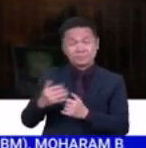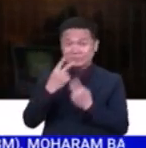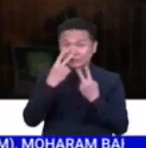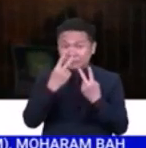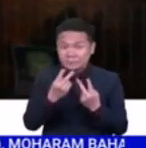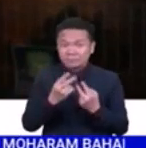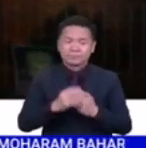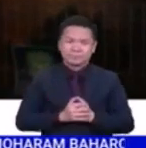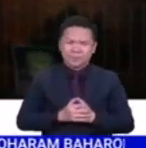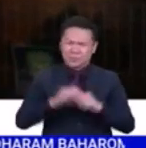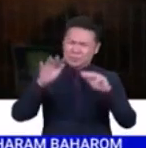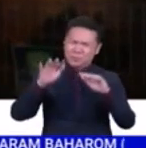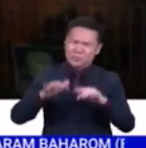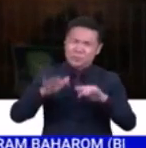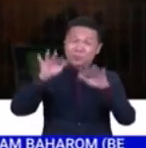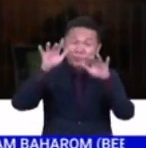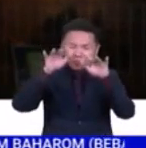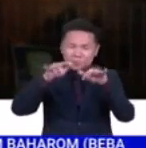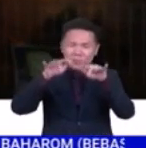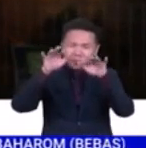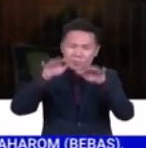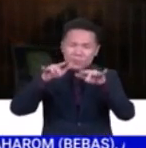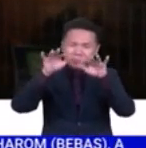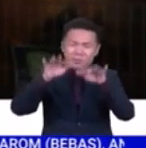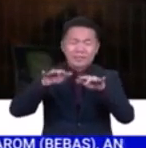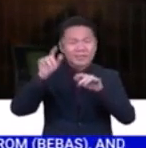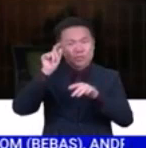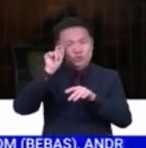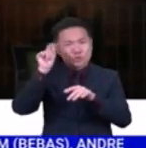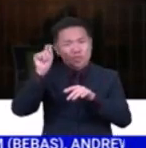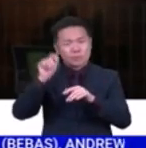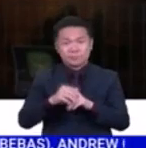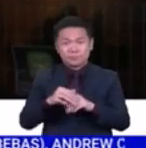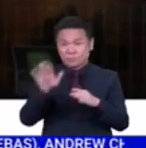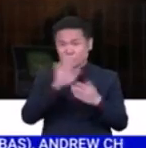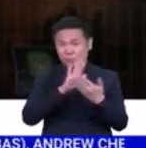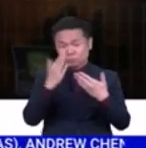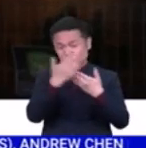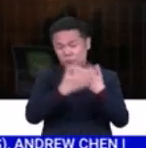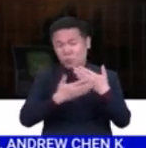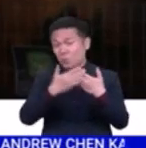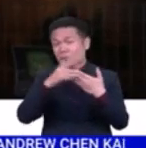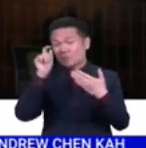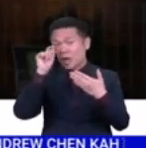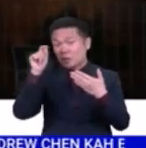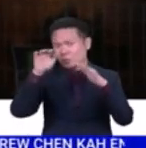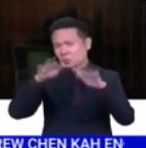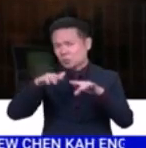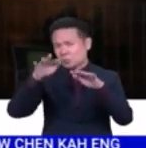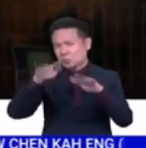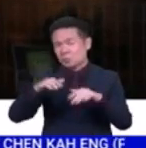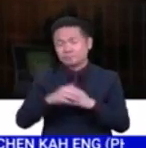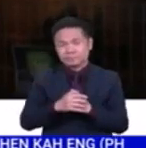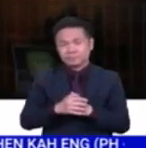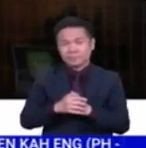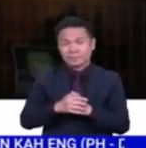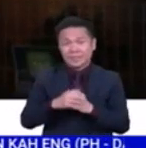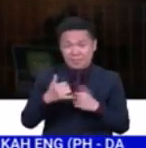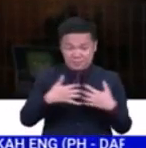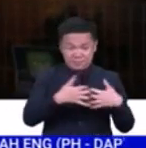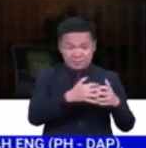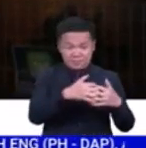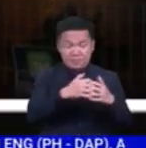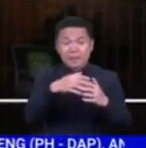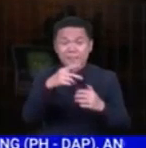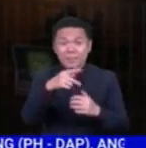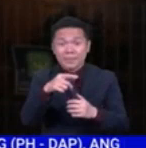lagi hujan dan renyai di negeri Terengganu hampir ke seluruh daerah ataupun dibuka PPS. Dan